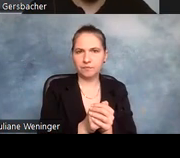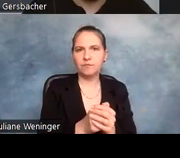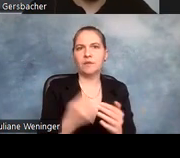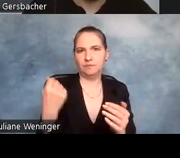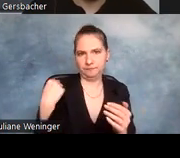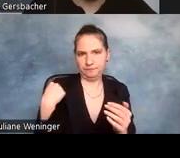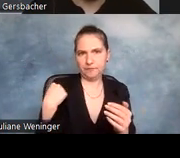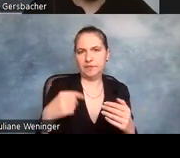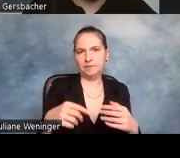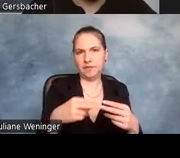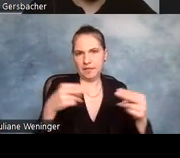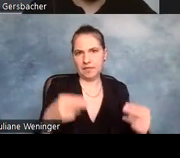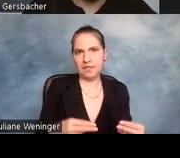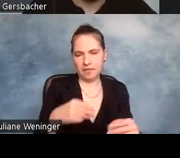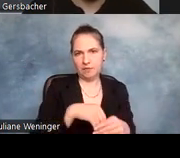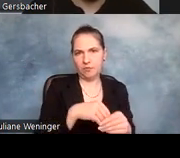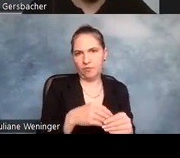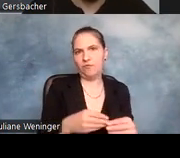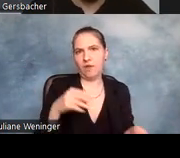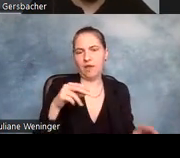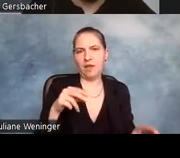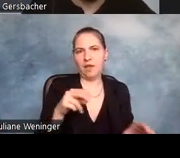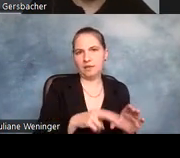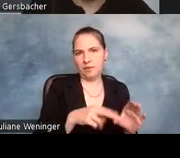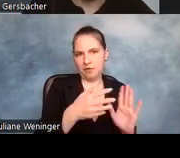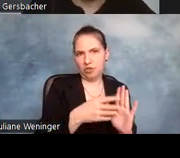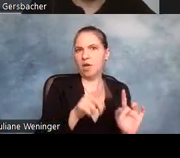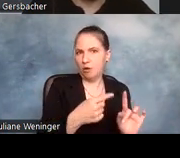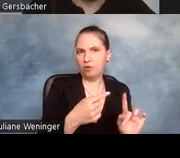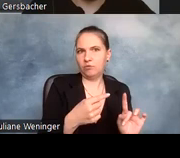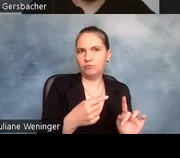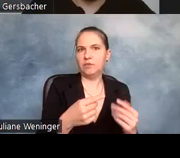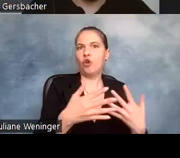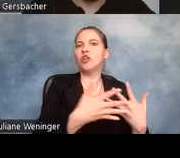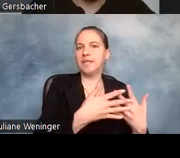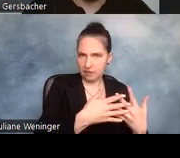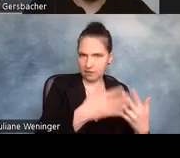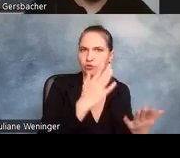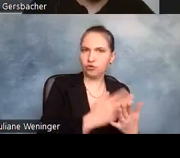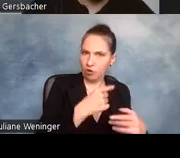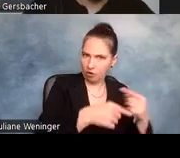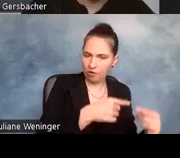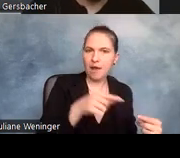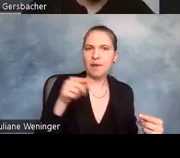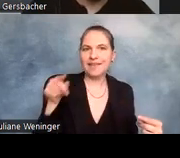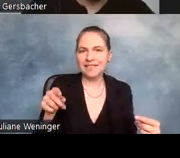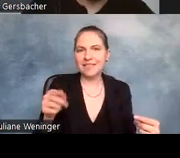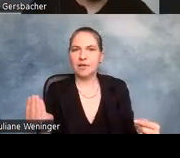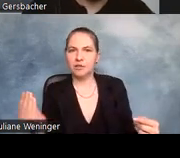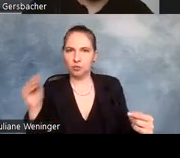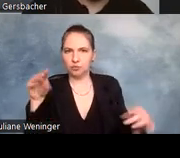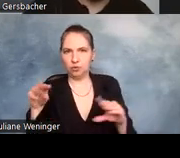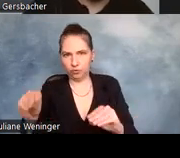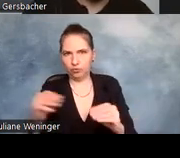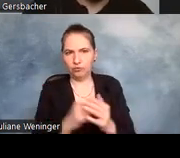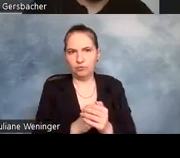Accessibility Checker, der guckt ja schon mal nach Kontrasten. Und das ist nochmal ein zusätzliches Tool, das man auch laufen lassen kann. Und dann